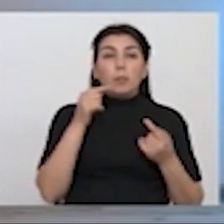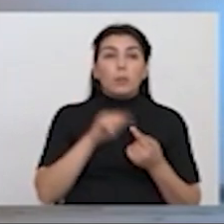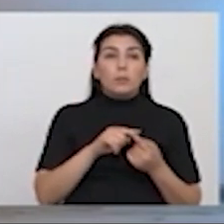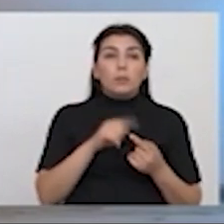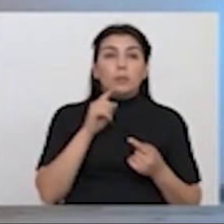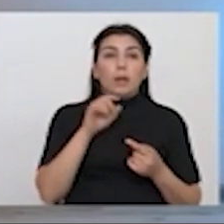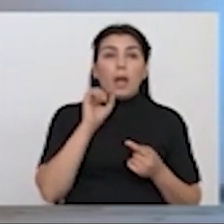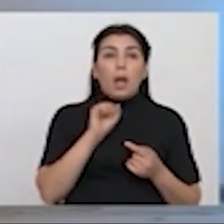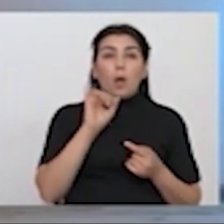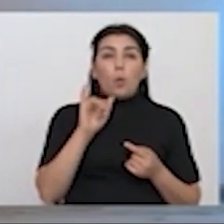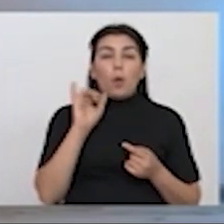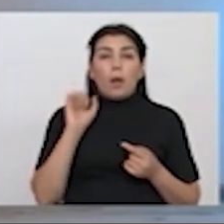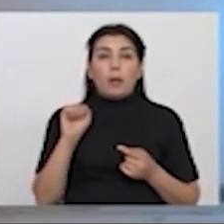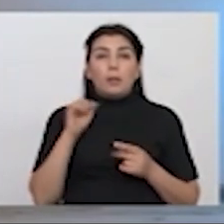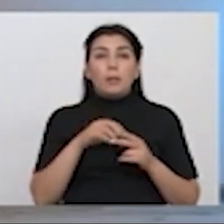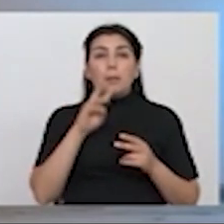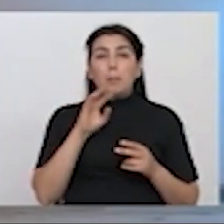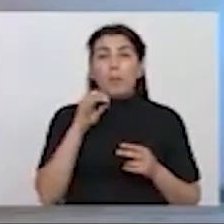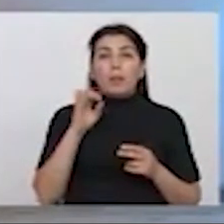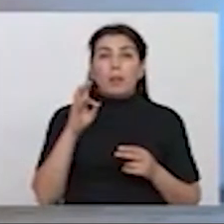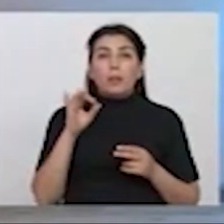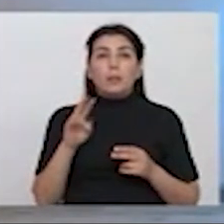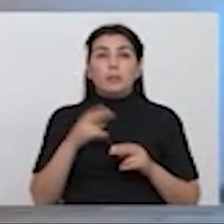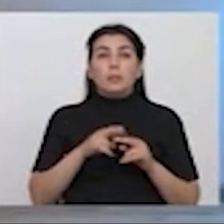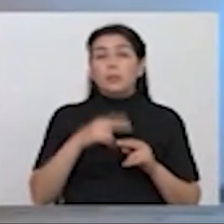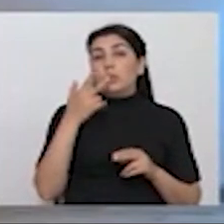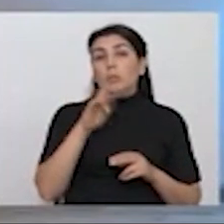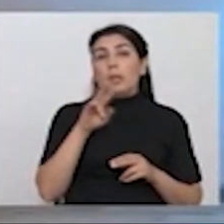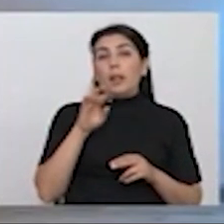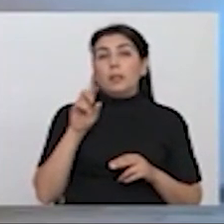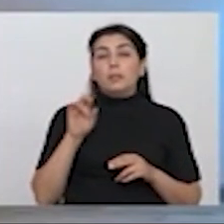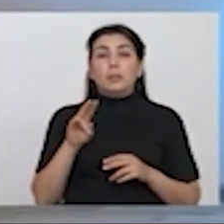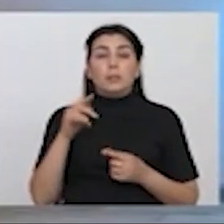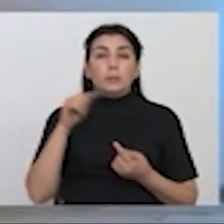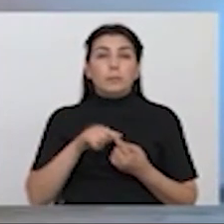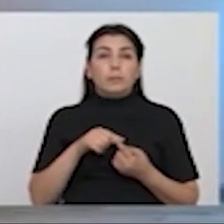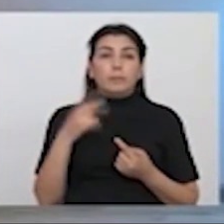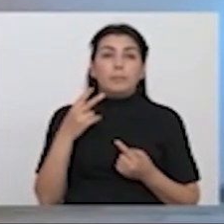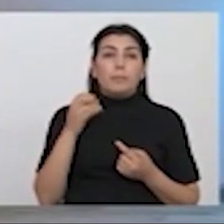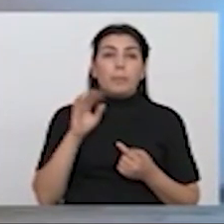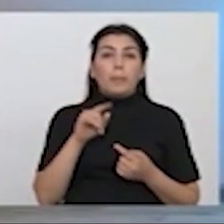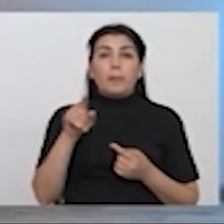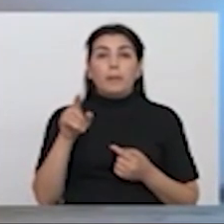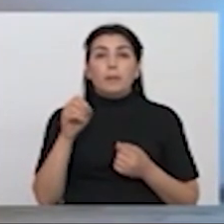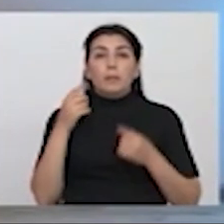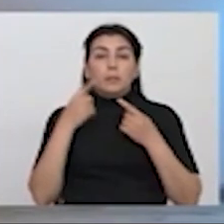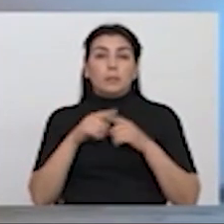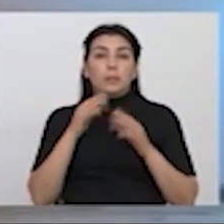kelishini, AUA metioninga, 3ta A lizinga to'g'ri kelishini va shu tariqa